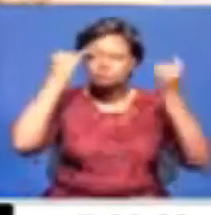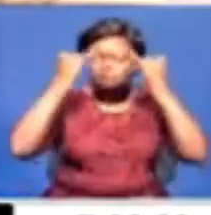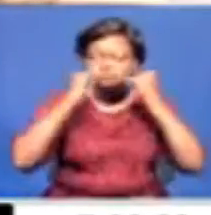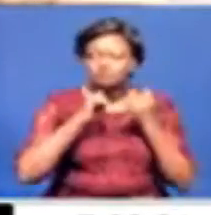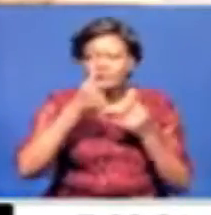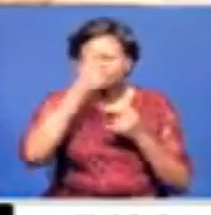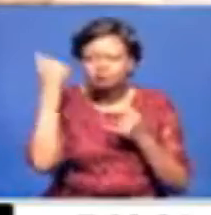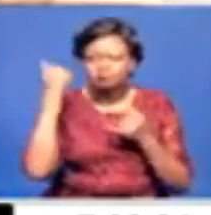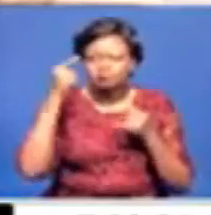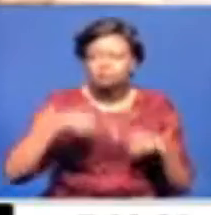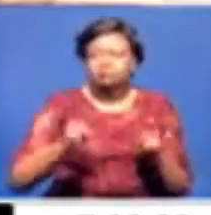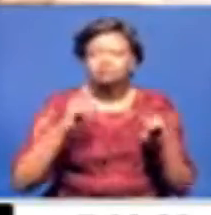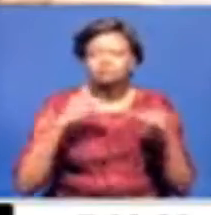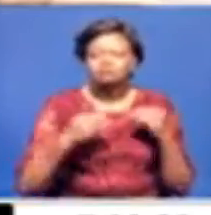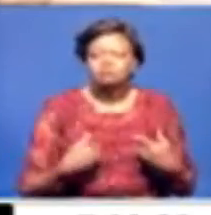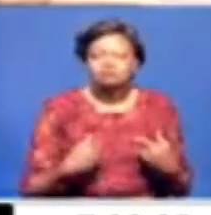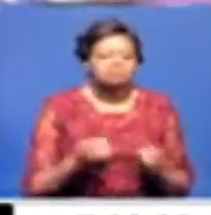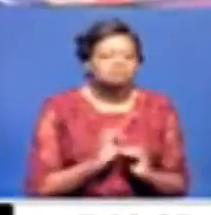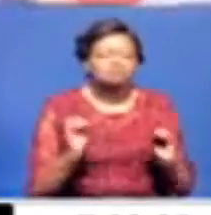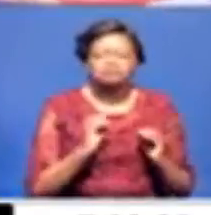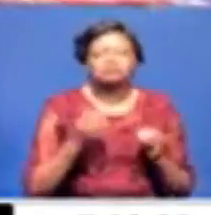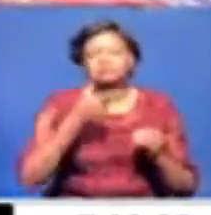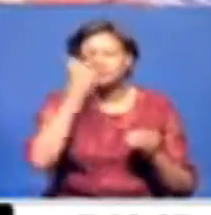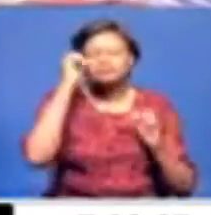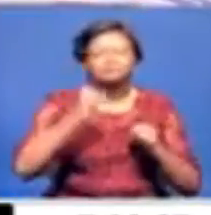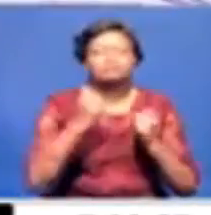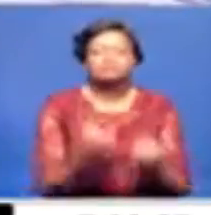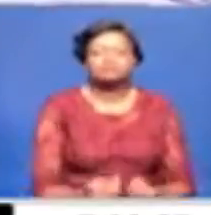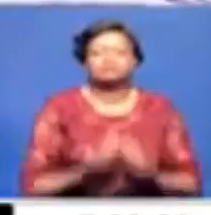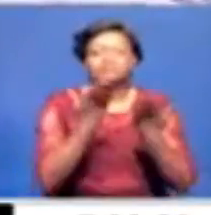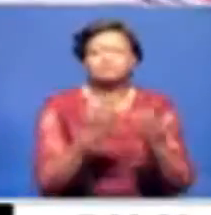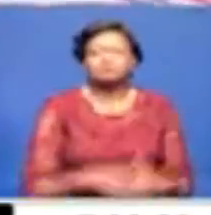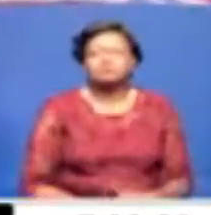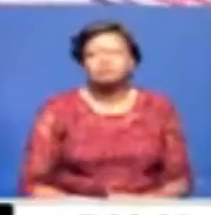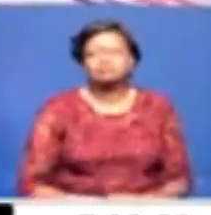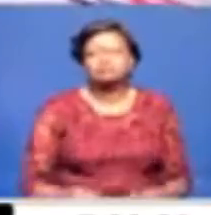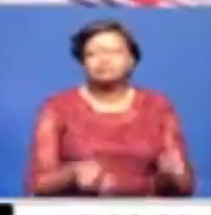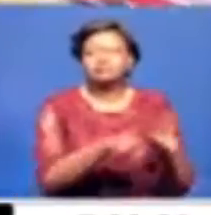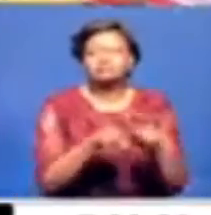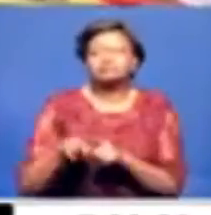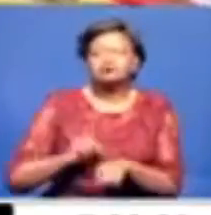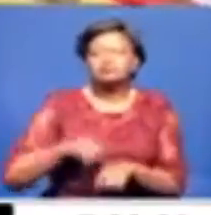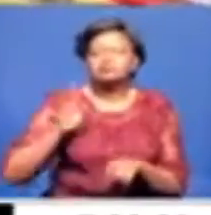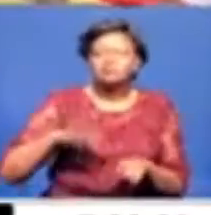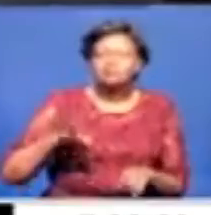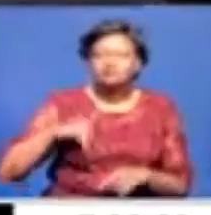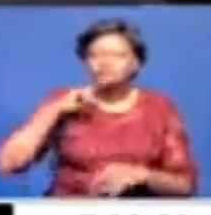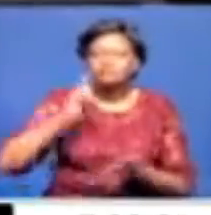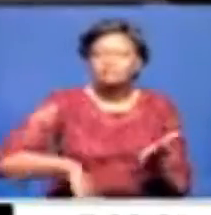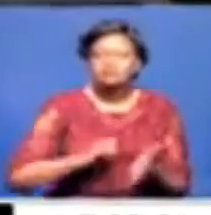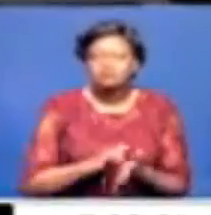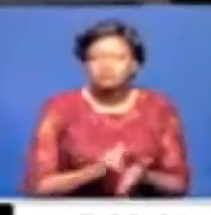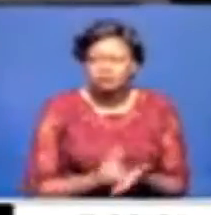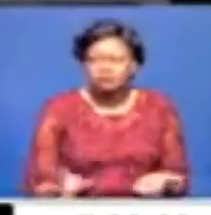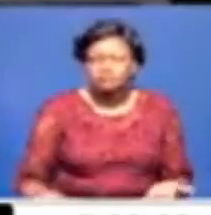because they have disability, because they can deliver. Wakati huo huo, wanawake hao wametoa wito kwa waziri wa usalama